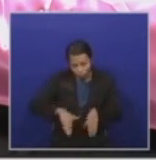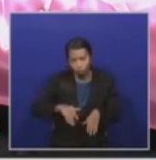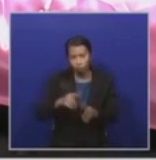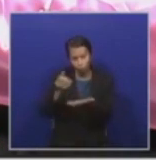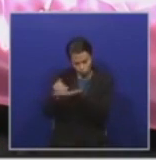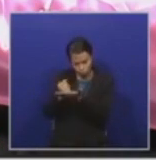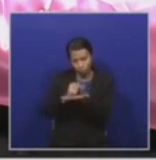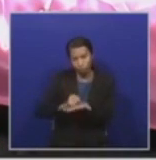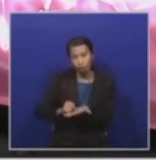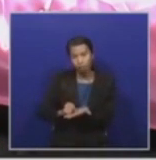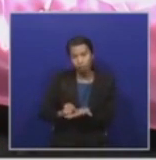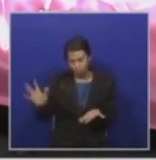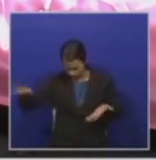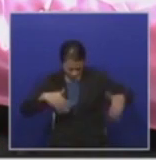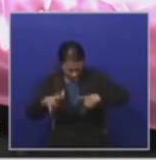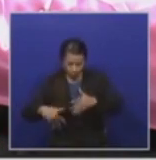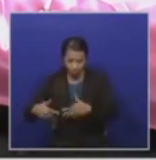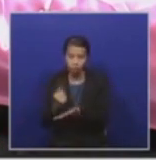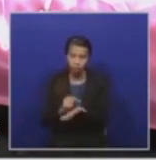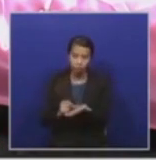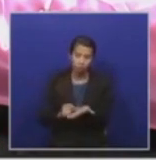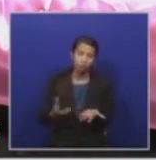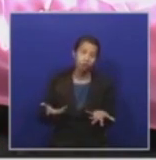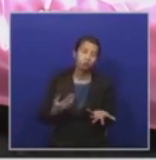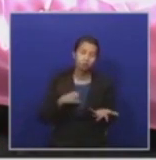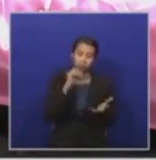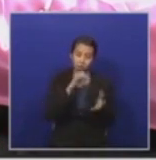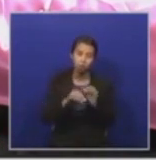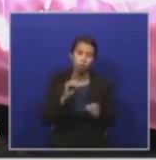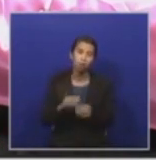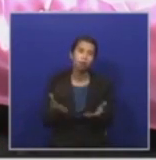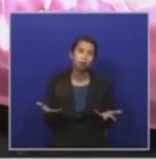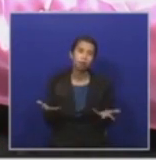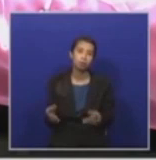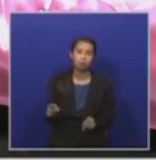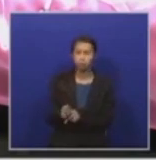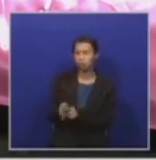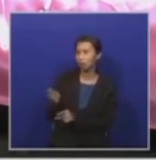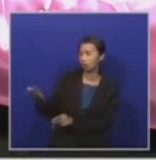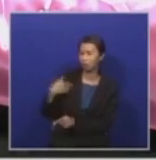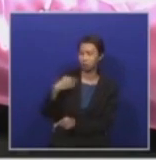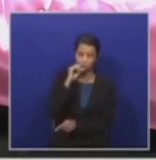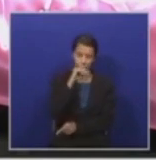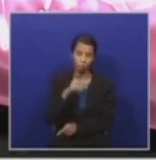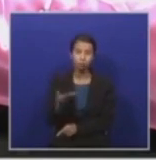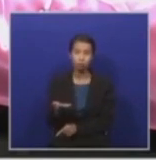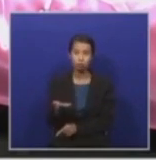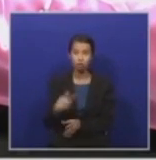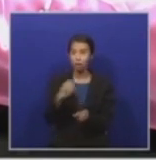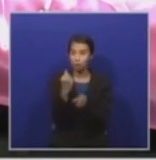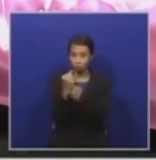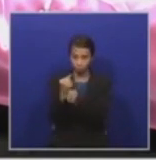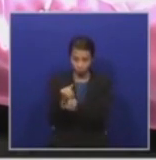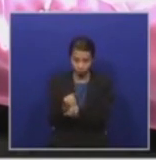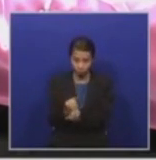อยเอาระดมเลยเฮ้ยเอาอย่างนี้ที่ตรงนี้มันเหลือเท่านั้นเท่านี้ตรงนี้ใช้ไปแล้วเหมือนที่ท่านอนุรักษ์มุกดาหารว่านะครับทำไปจะเต็มที่อยู่แล้ว